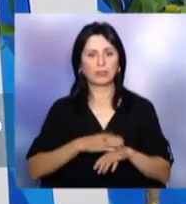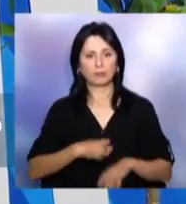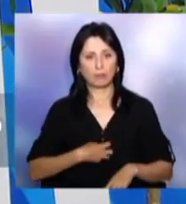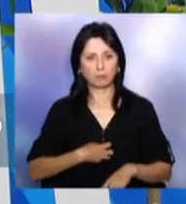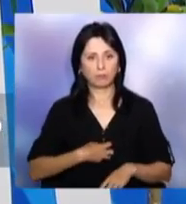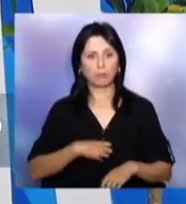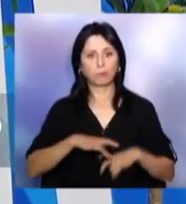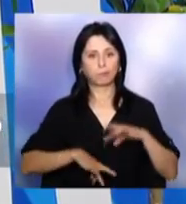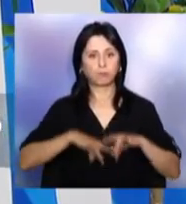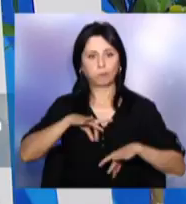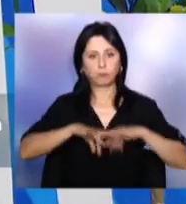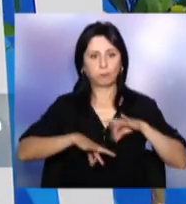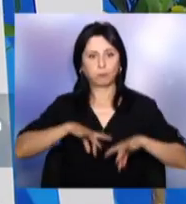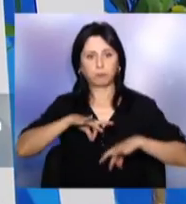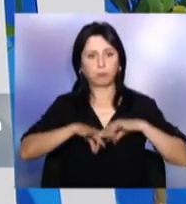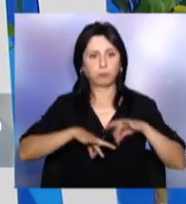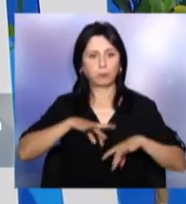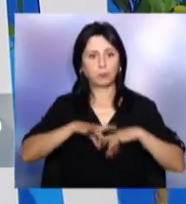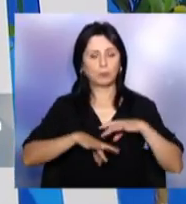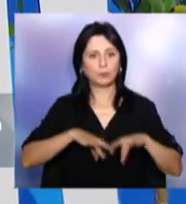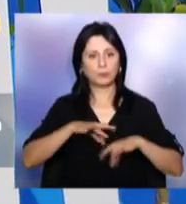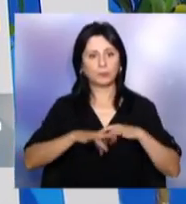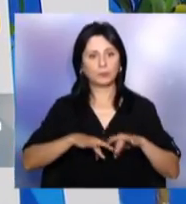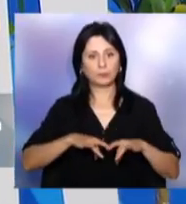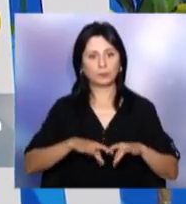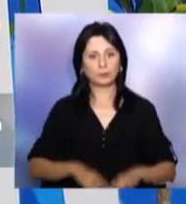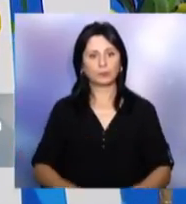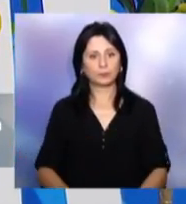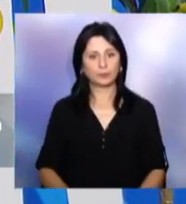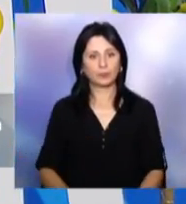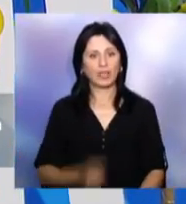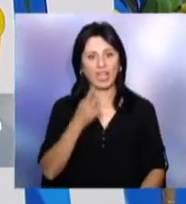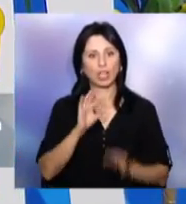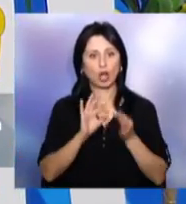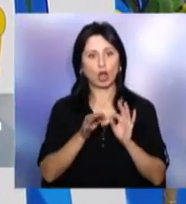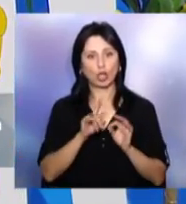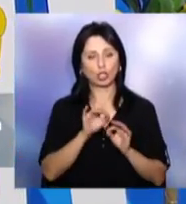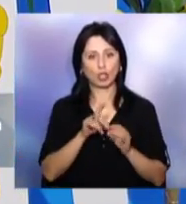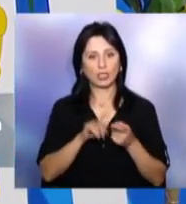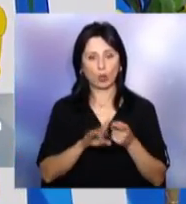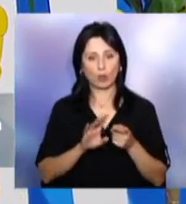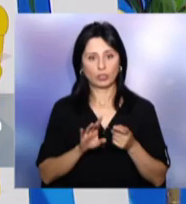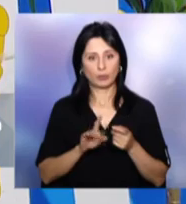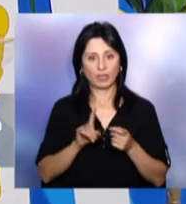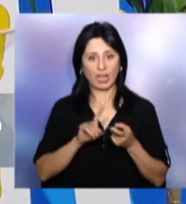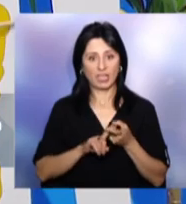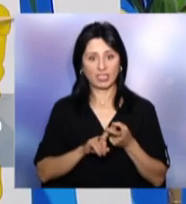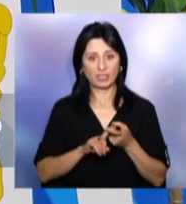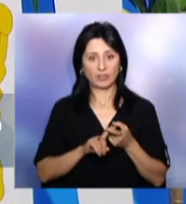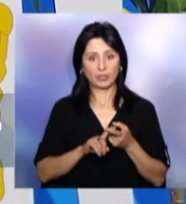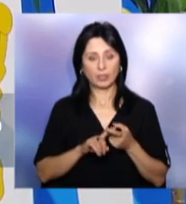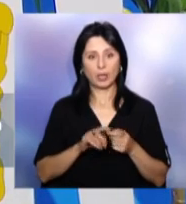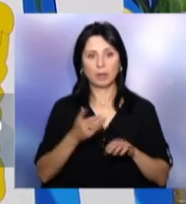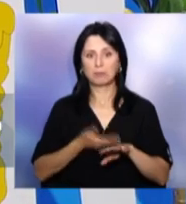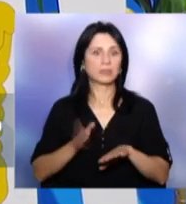სიმძიმისა, ყურყურისა და უცნაური შეგრძნებისა, რომელიც ერთ კონკრეტულ ზონას არ უკავშირდება. რაც შეეხება მწავე